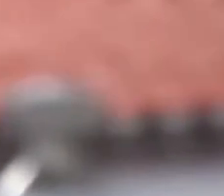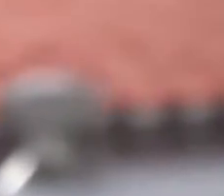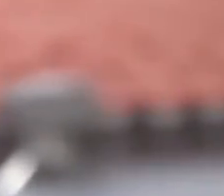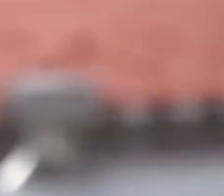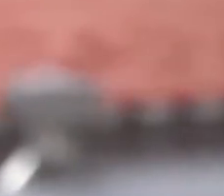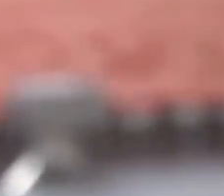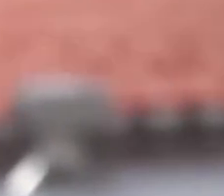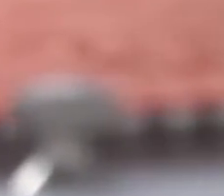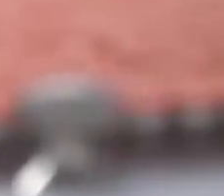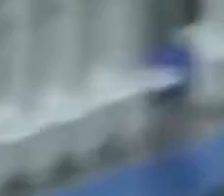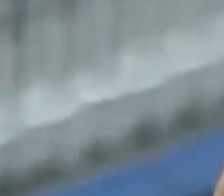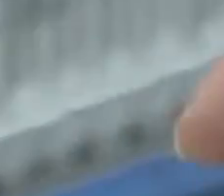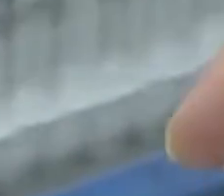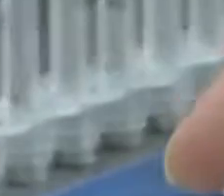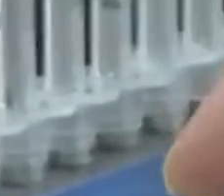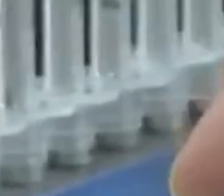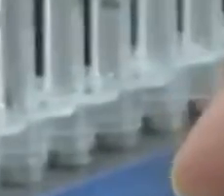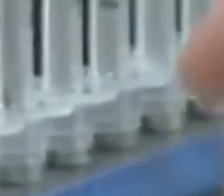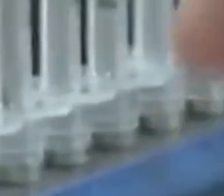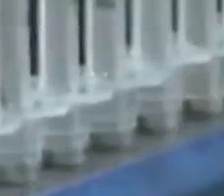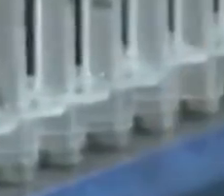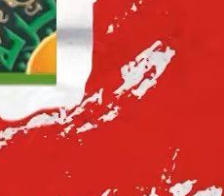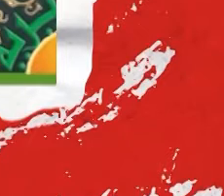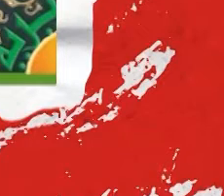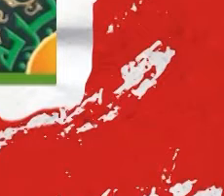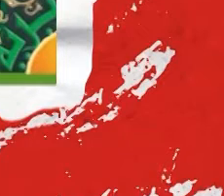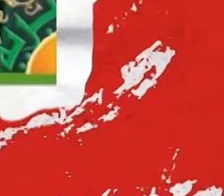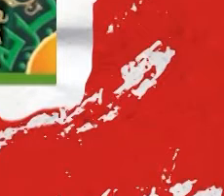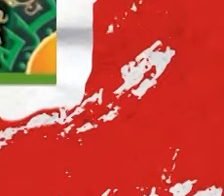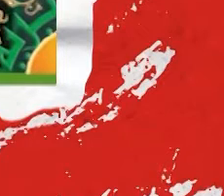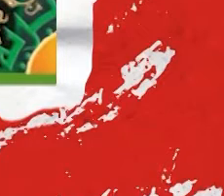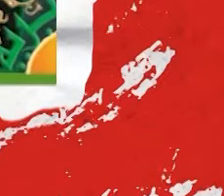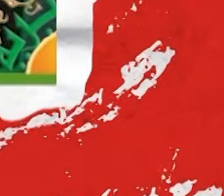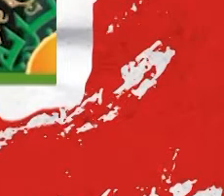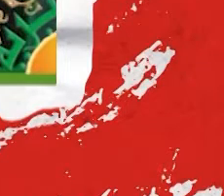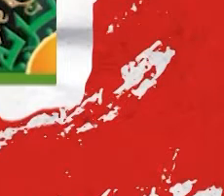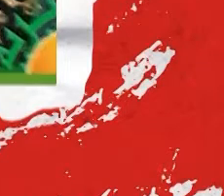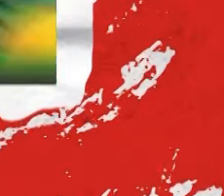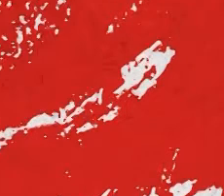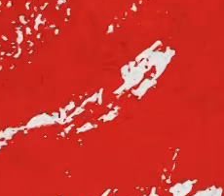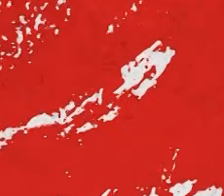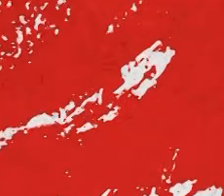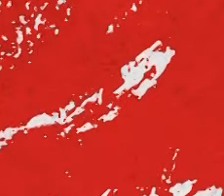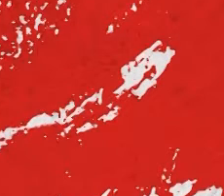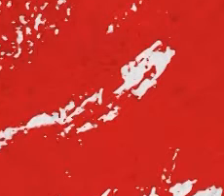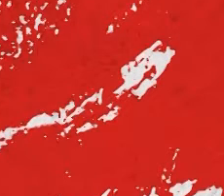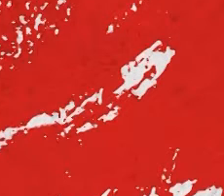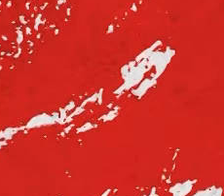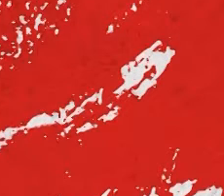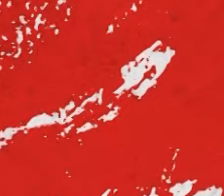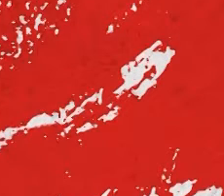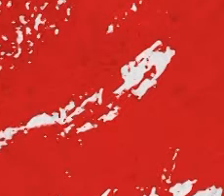Sinovac beredar bebas di khalayak ramai. Kayak apa tuh? Terus ramai jadi perbincangan jika pandemi